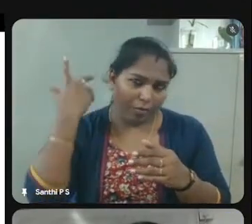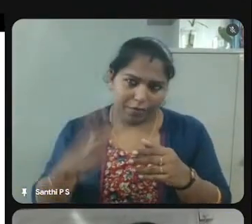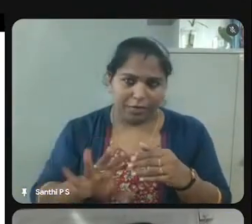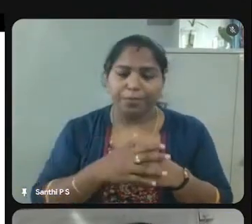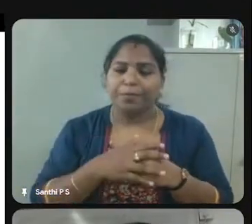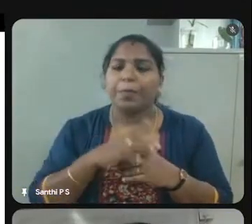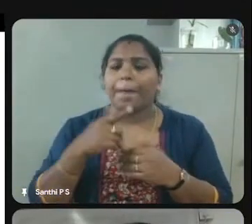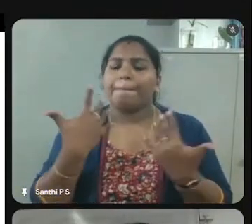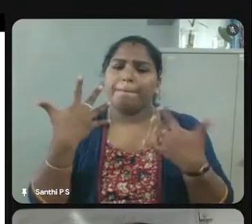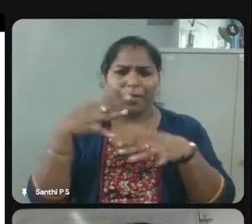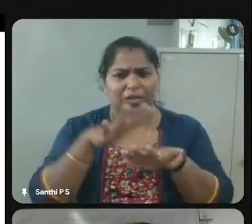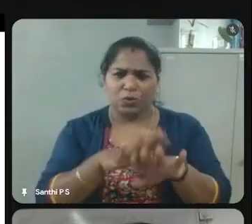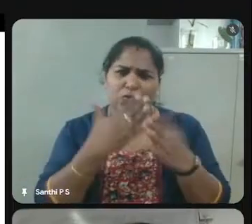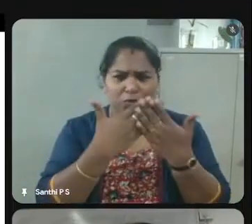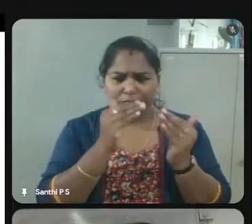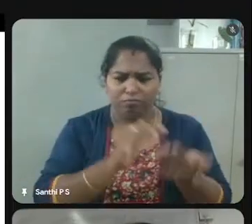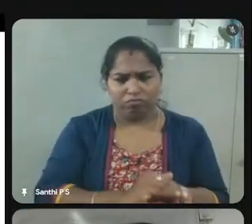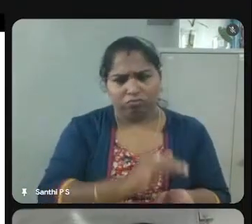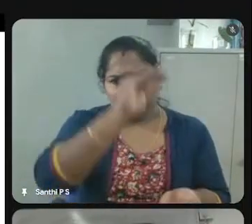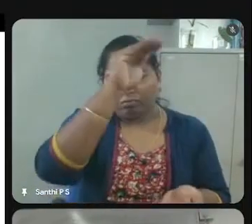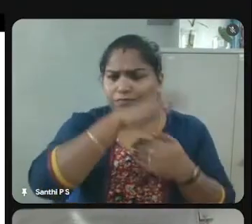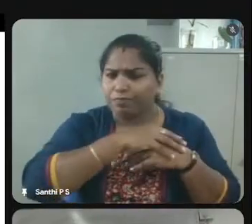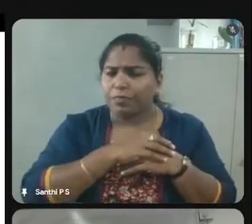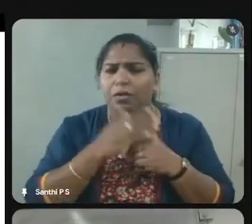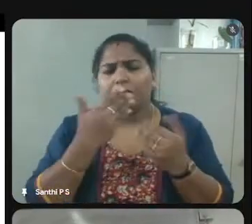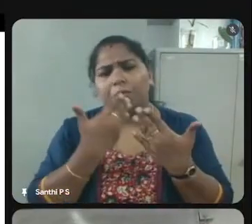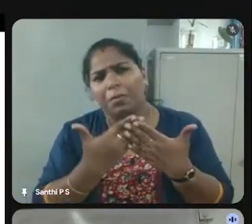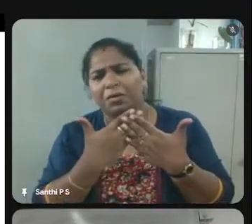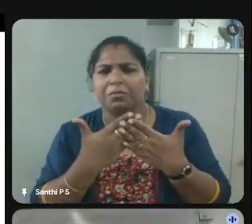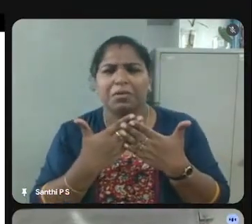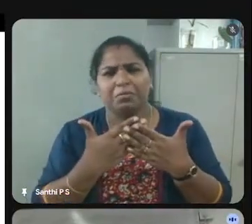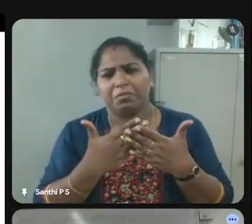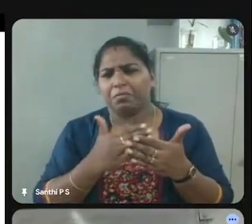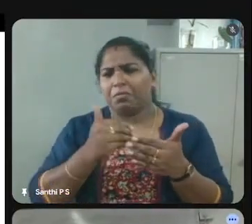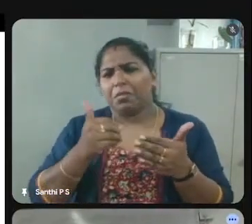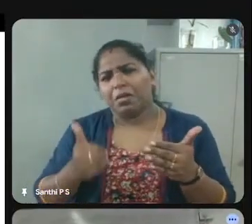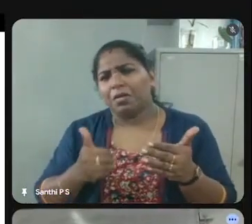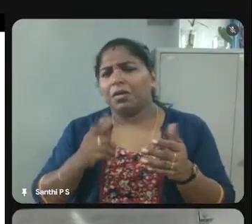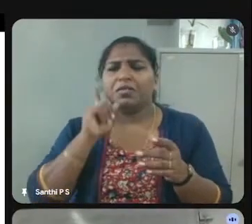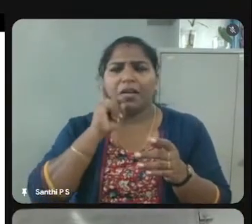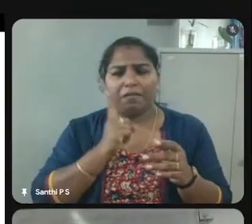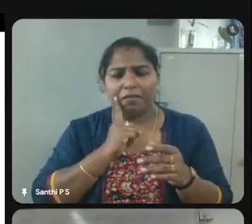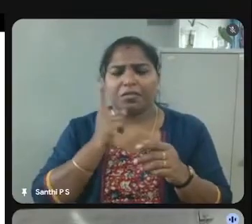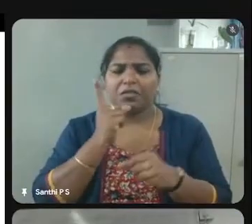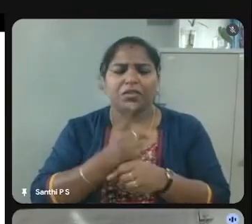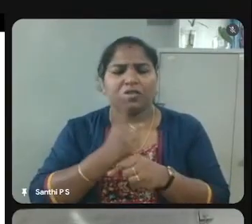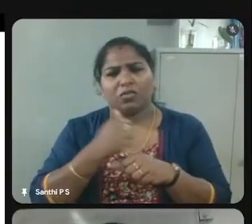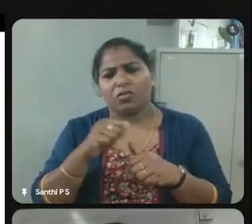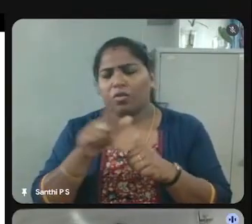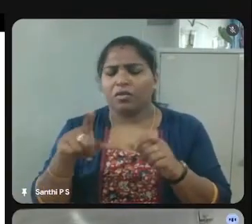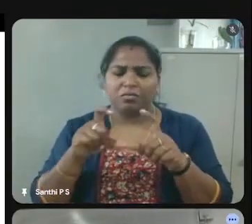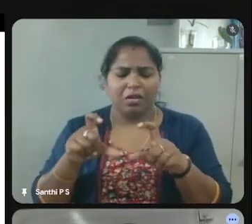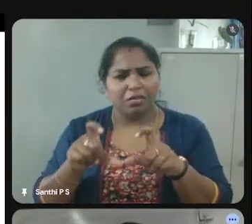ശരി. ഓക്കെ. അപ്പം പഠിത്തമൊക്കെ വളരെ പുറകോട്ടായിരുന്നു. ഇങ്ങനെയുള്ള ഒരു കുട്ടി എന്നുള്ള നിലയിൽ ടീച്ചേഴ്സും കെയർ